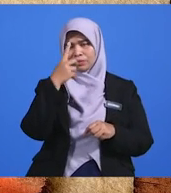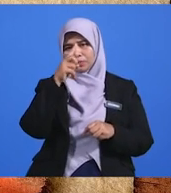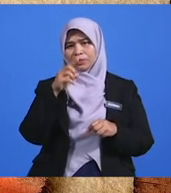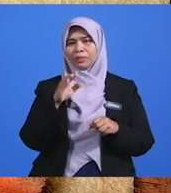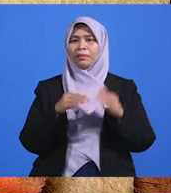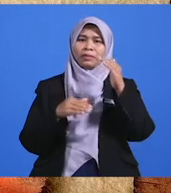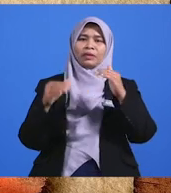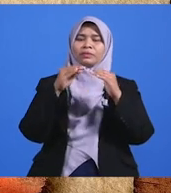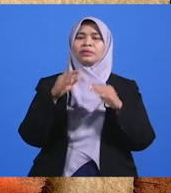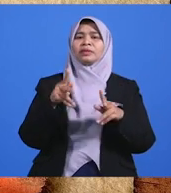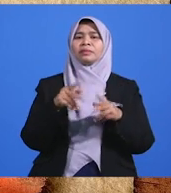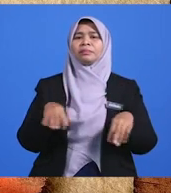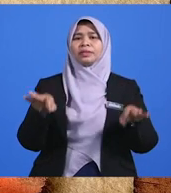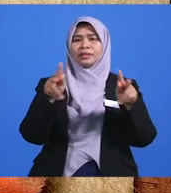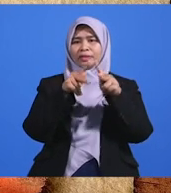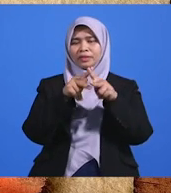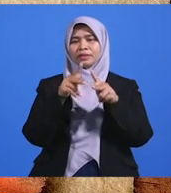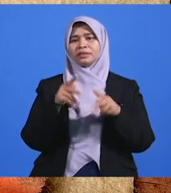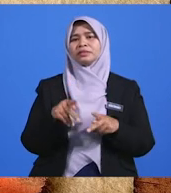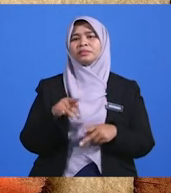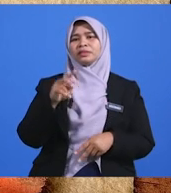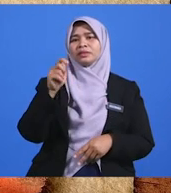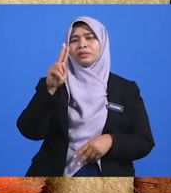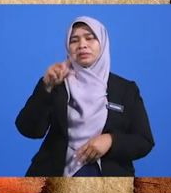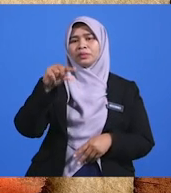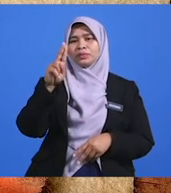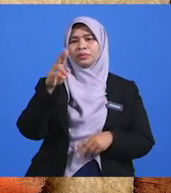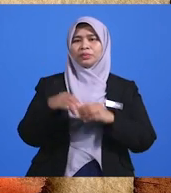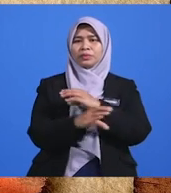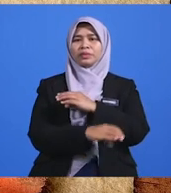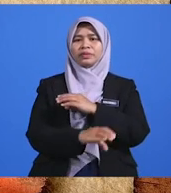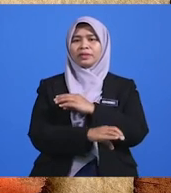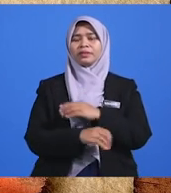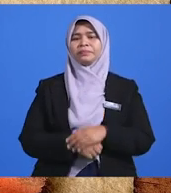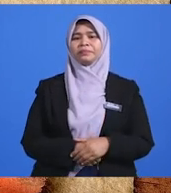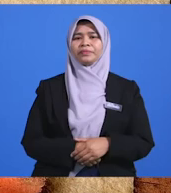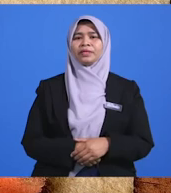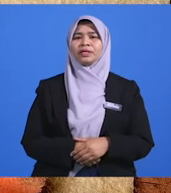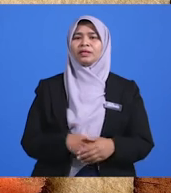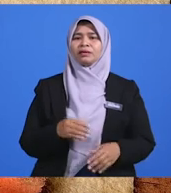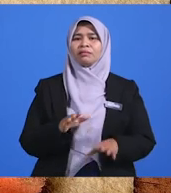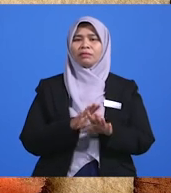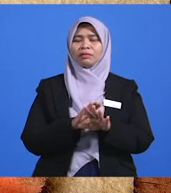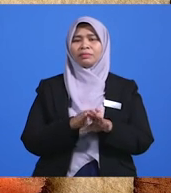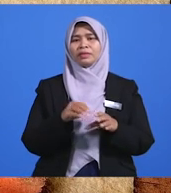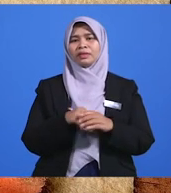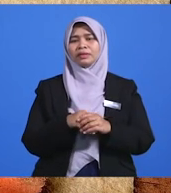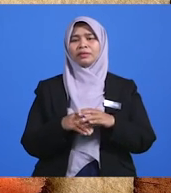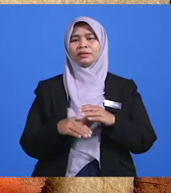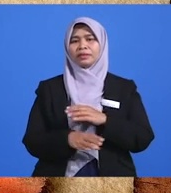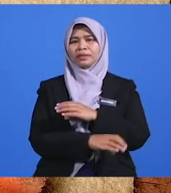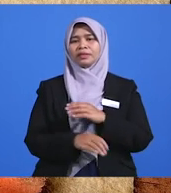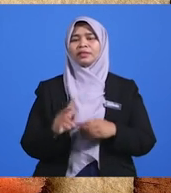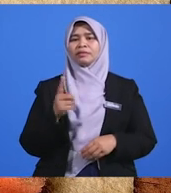seperti Tugu Negara dan Istana Negara. Walaupun ramai dalam kalangan kita yang selalu melihat lambang